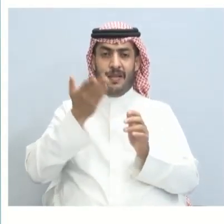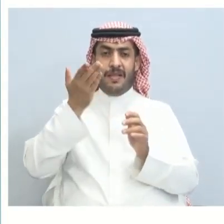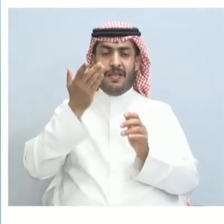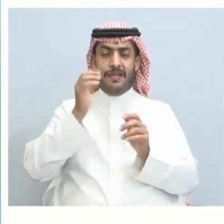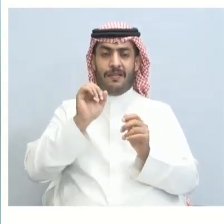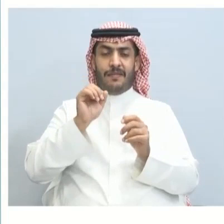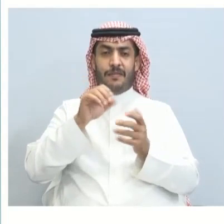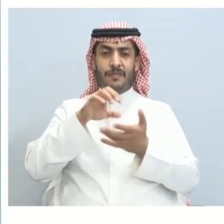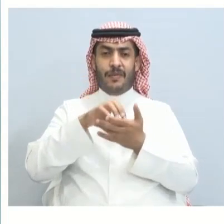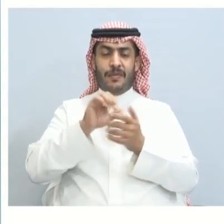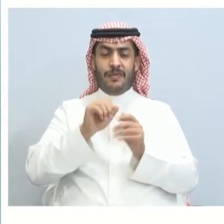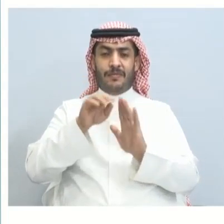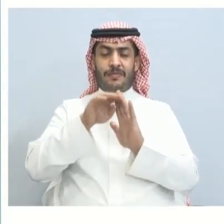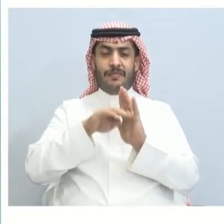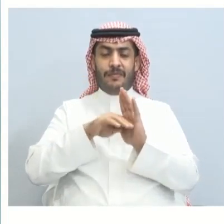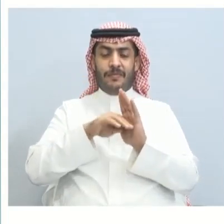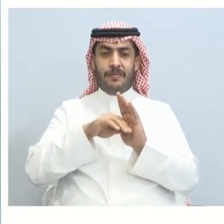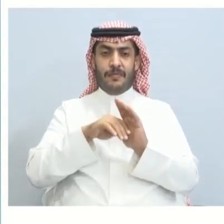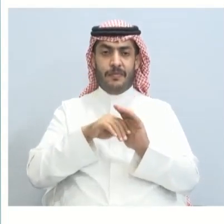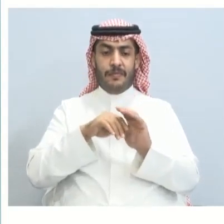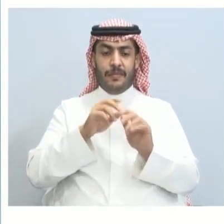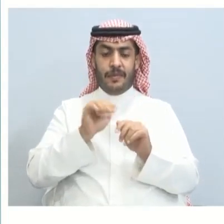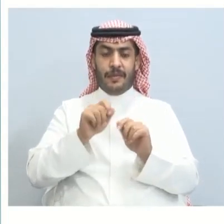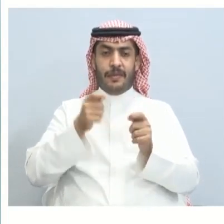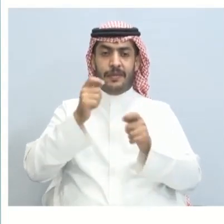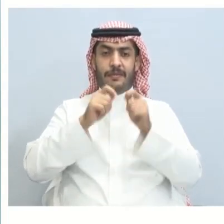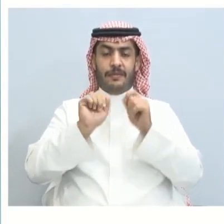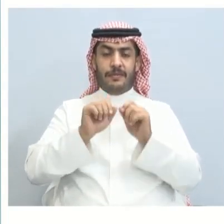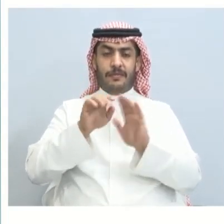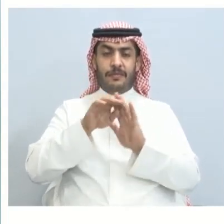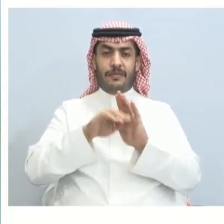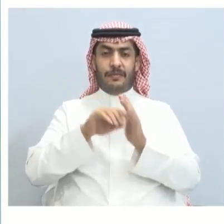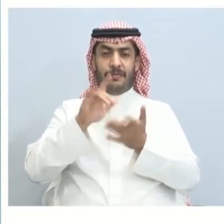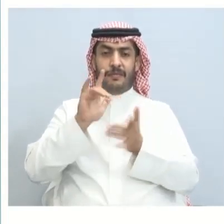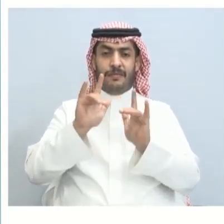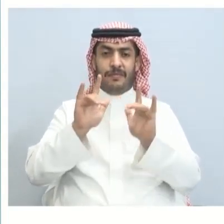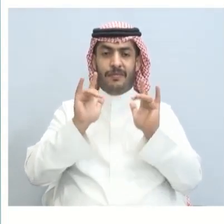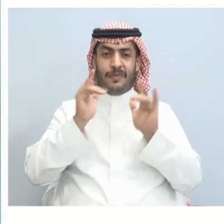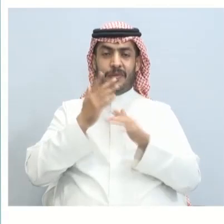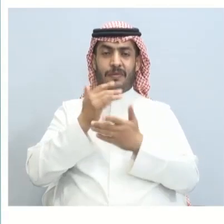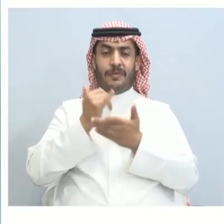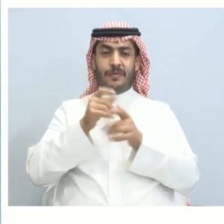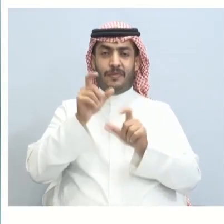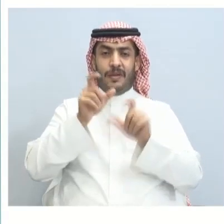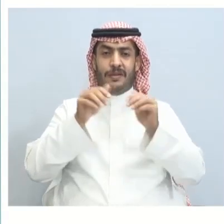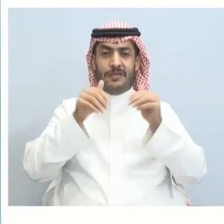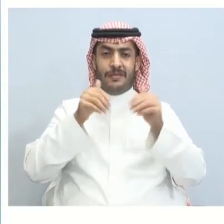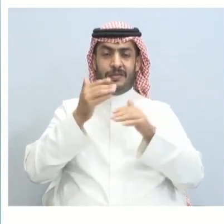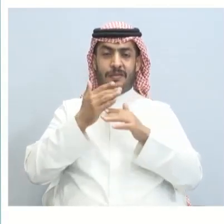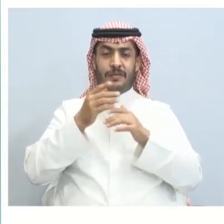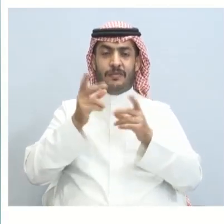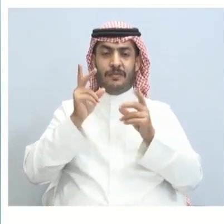او بناء على ترتيب معين اذا يتم تصميم توزيع المقاعد مثلا بناء على عدد الحضور وايضا